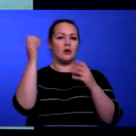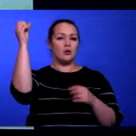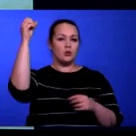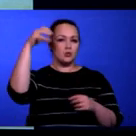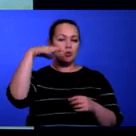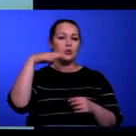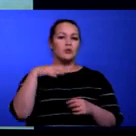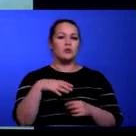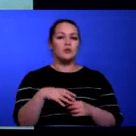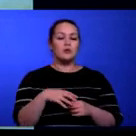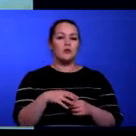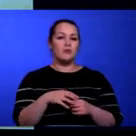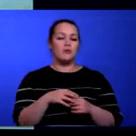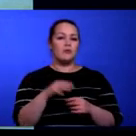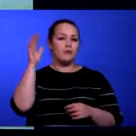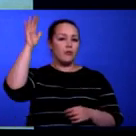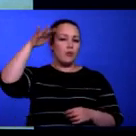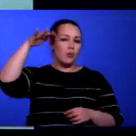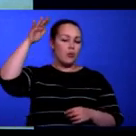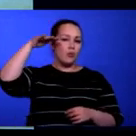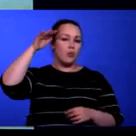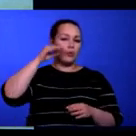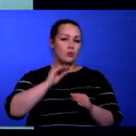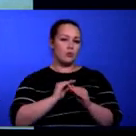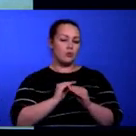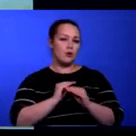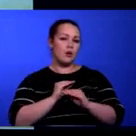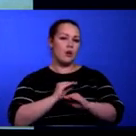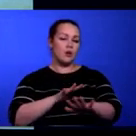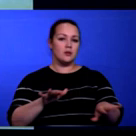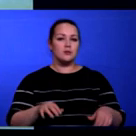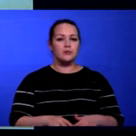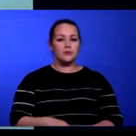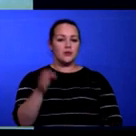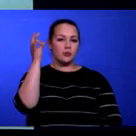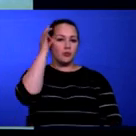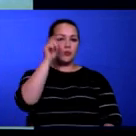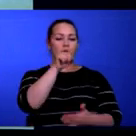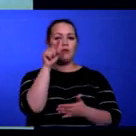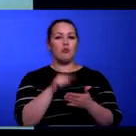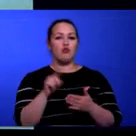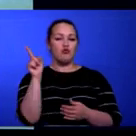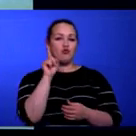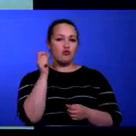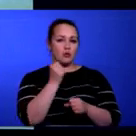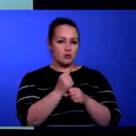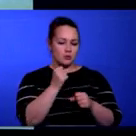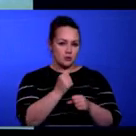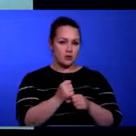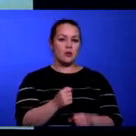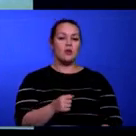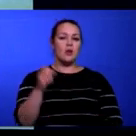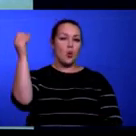гладь ищем глагол ребята вспоминаем вопрос что сделала осветила